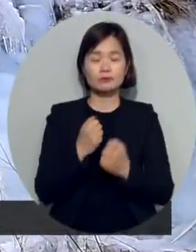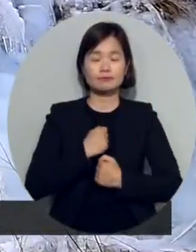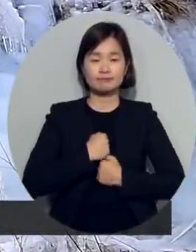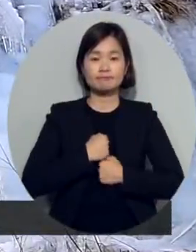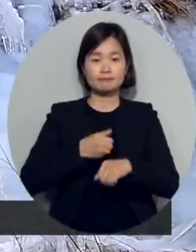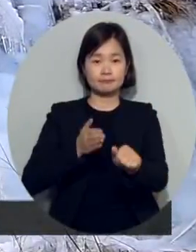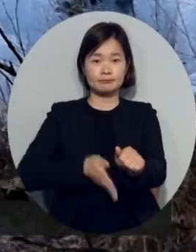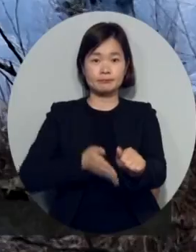부탁했습니다